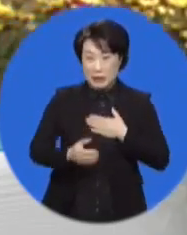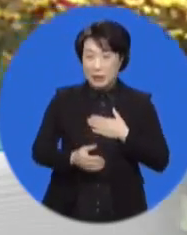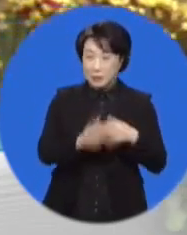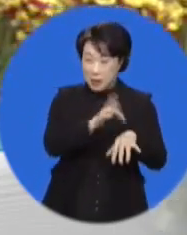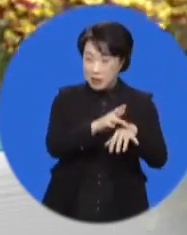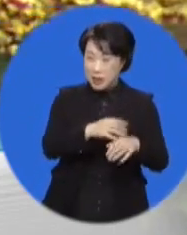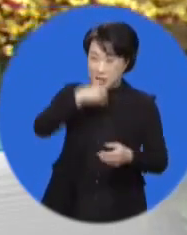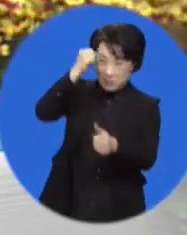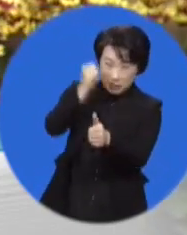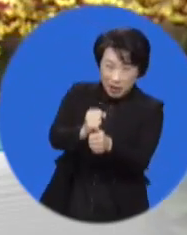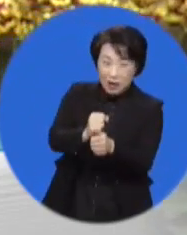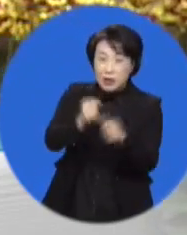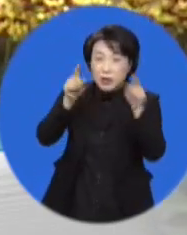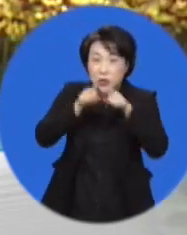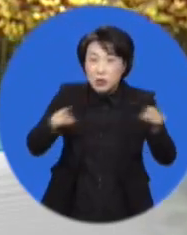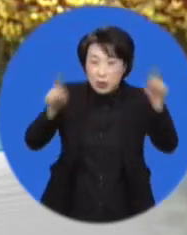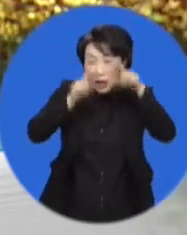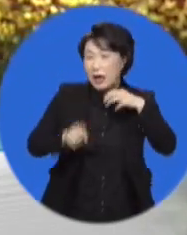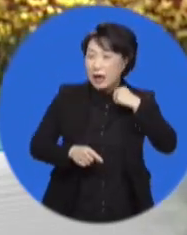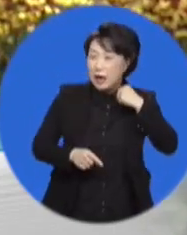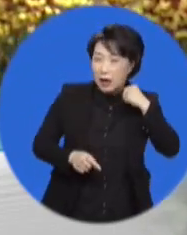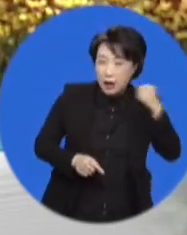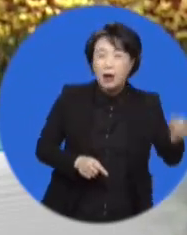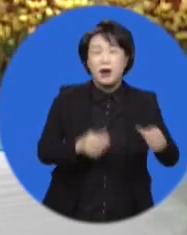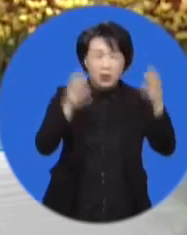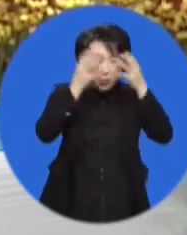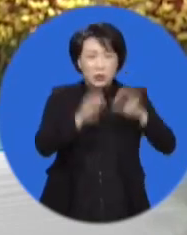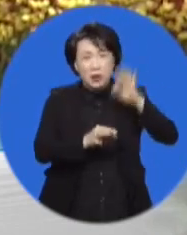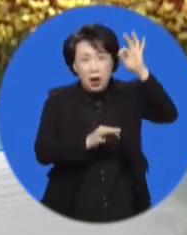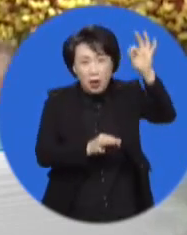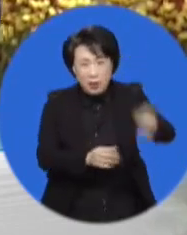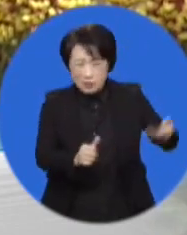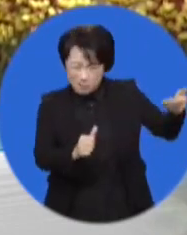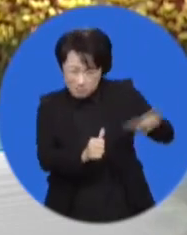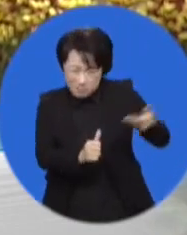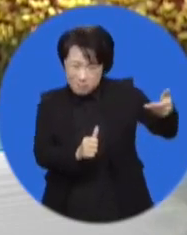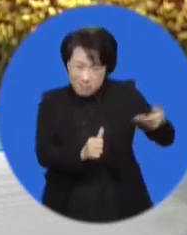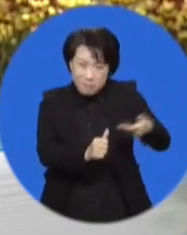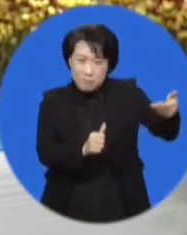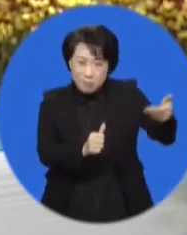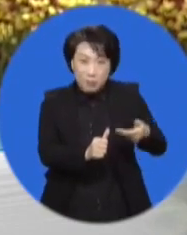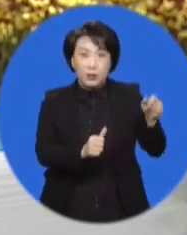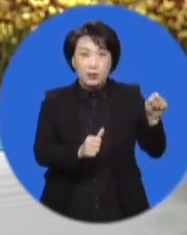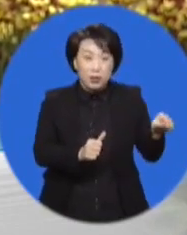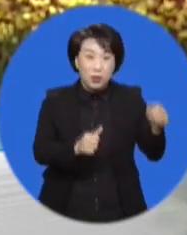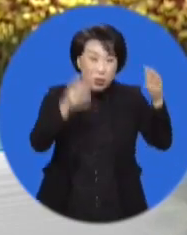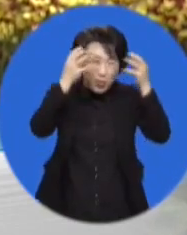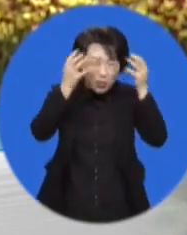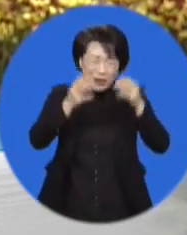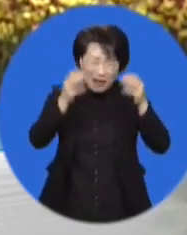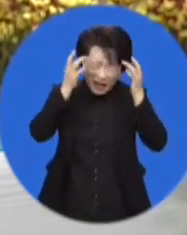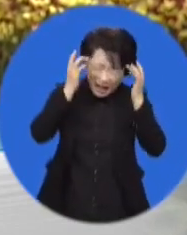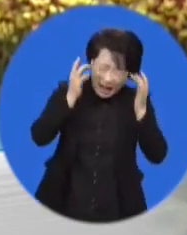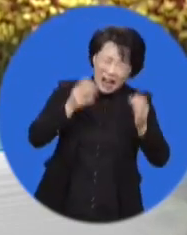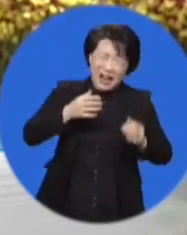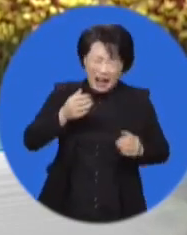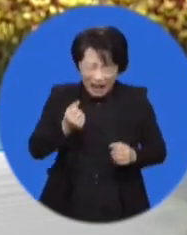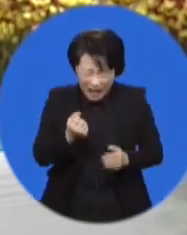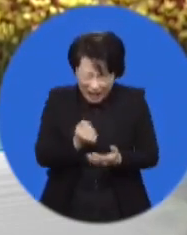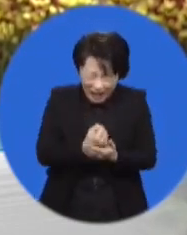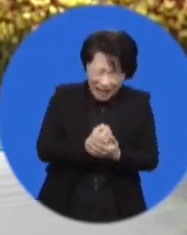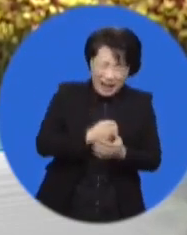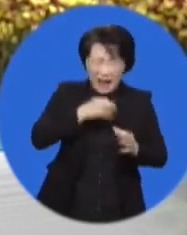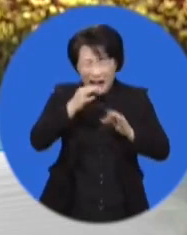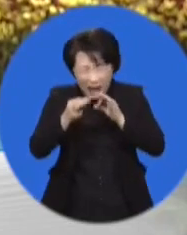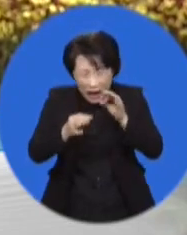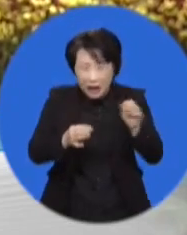삼고지옥에가서영원히고통을가해서그고통스러운몸부림치는그